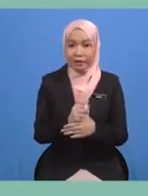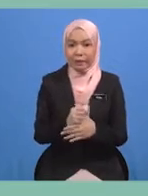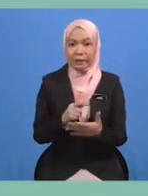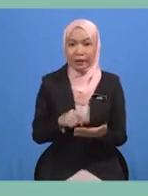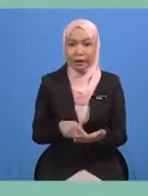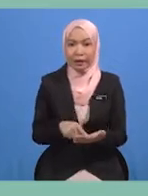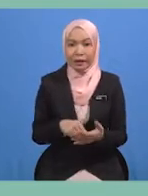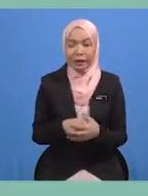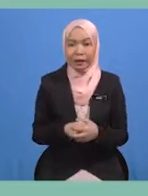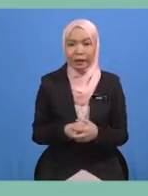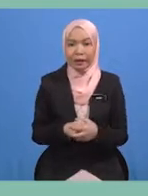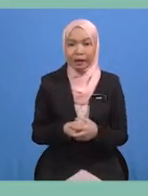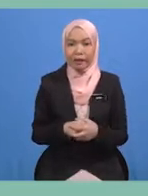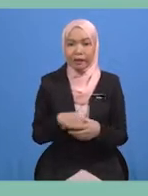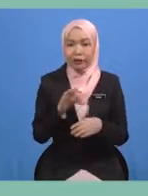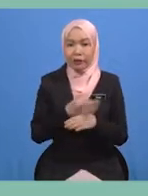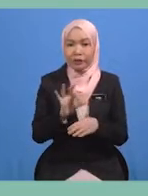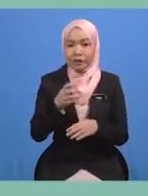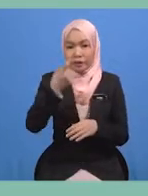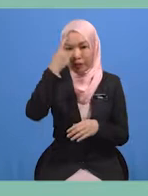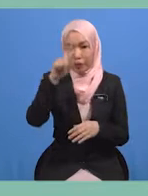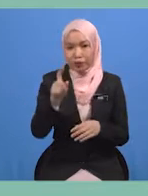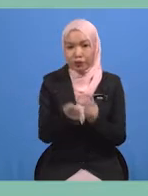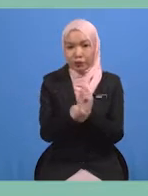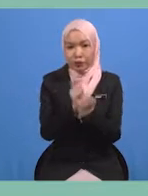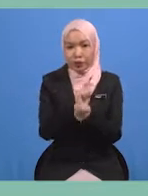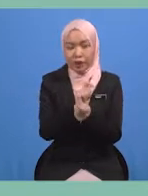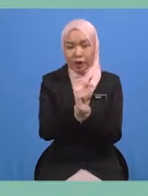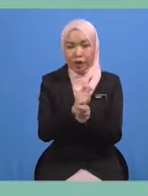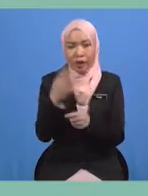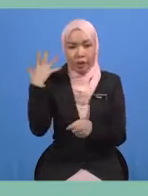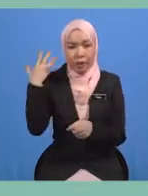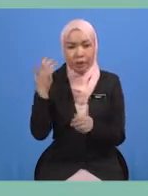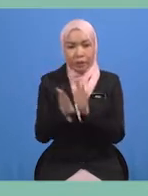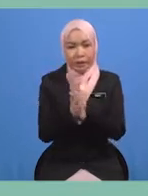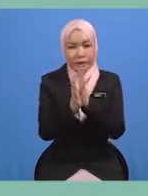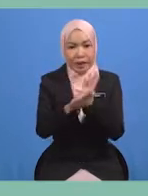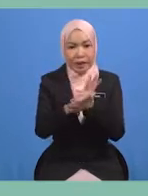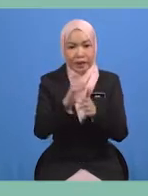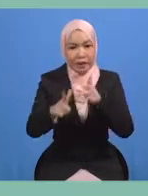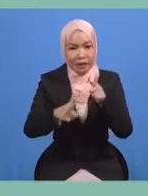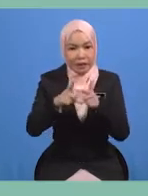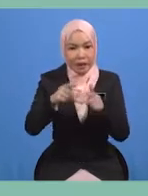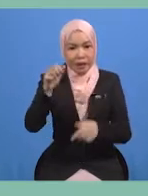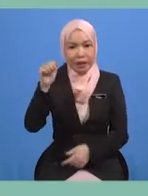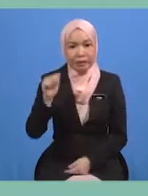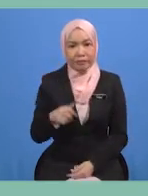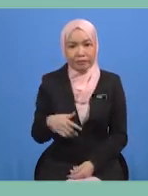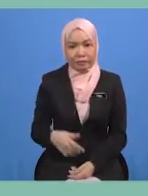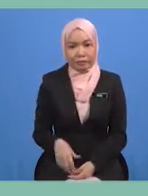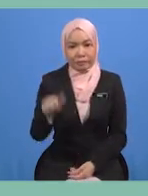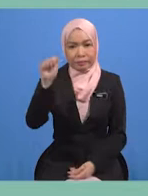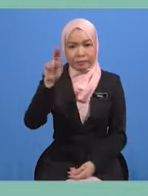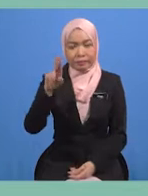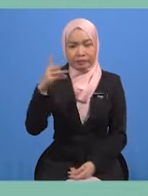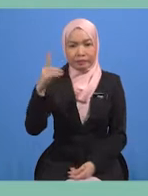isyarat audio yang kemudiannya dimodulasikan dengan gelombang radio untuk